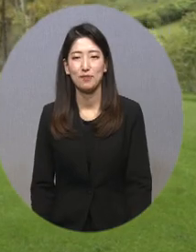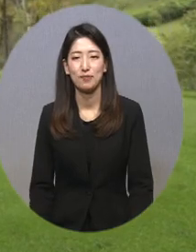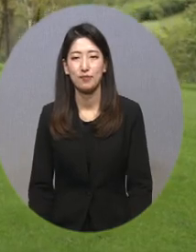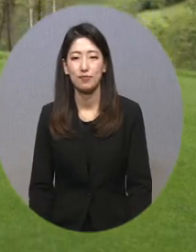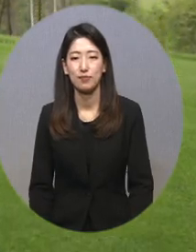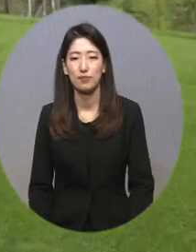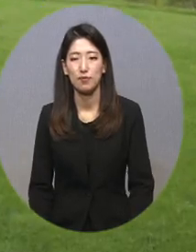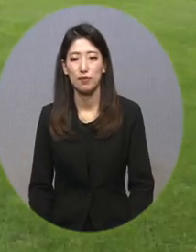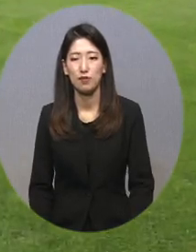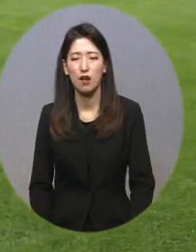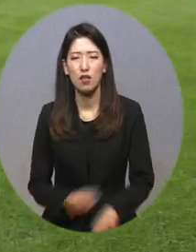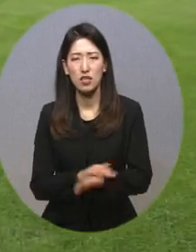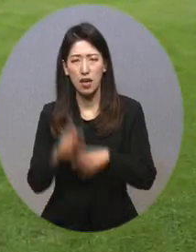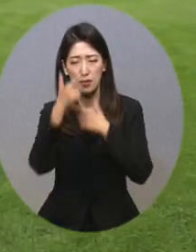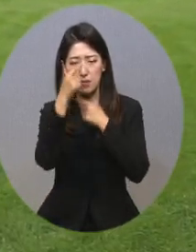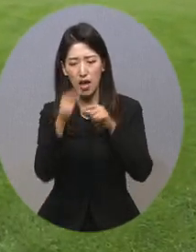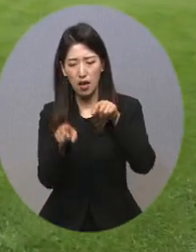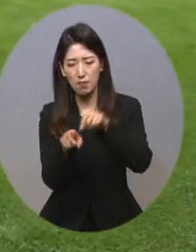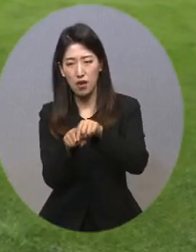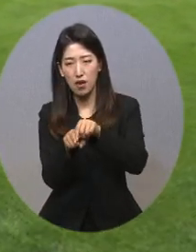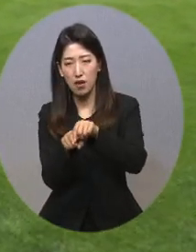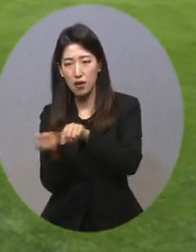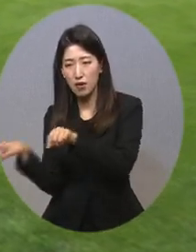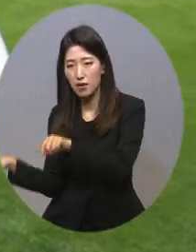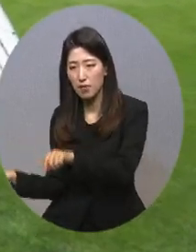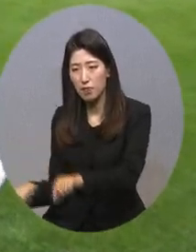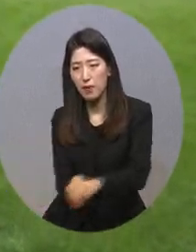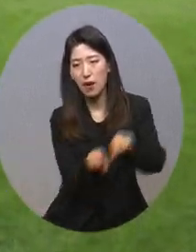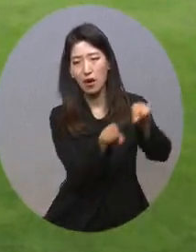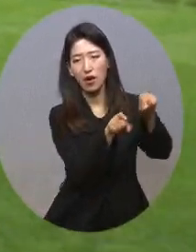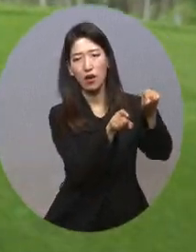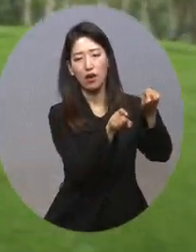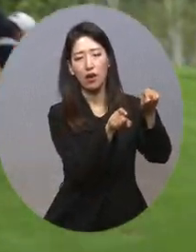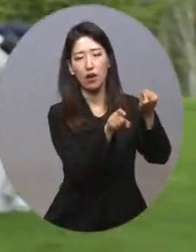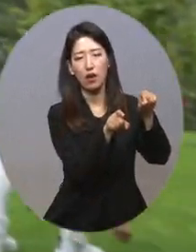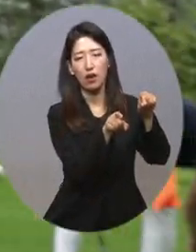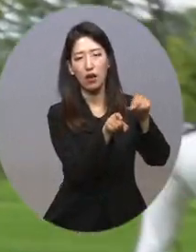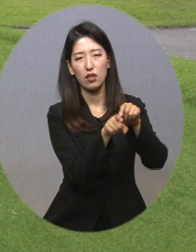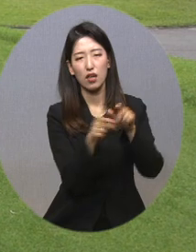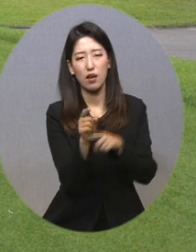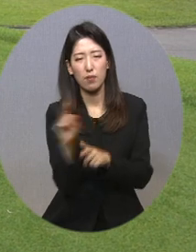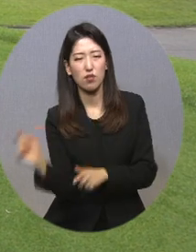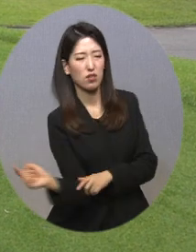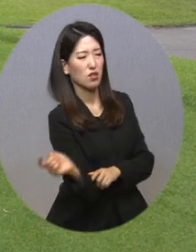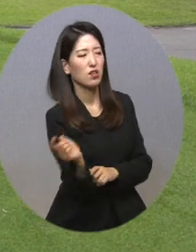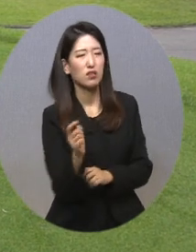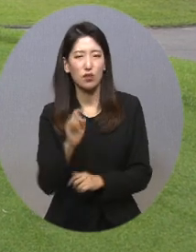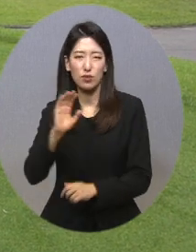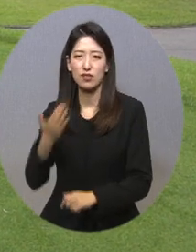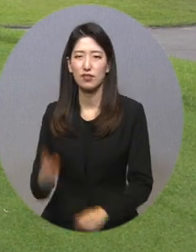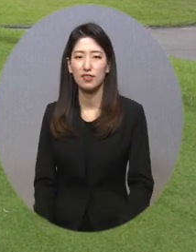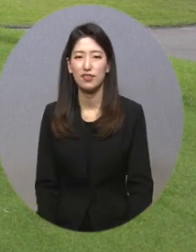정타는 맞았는데요, 그죠? 가운데 정타 딱 정확히 맞았는데 헤드가 열려 있었어요.